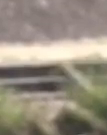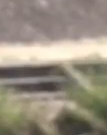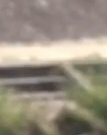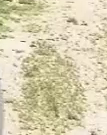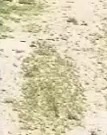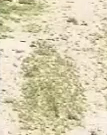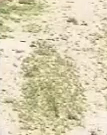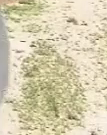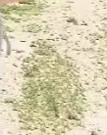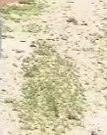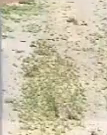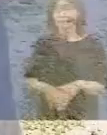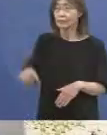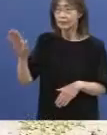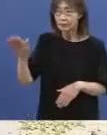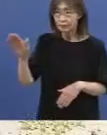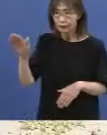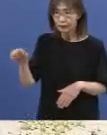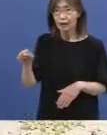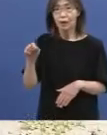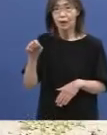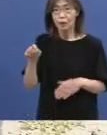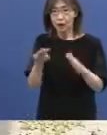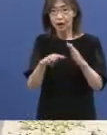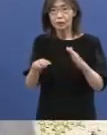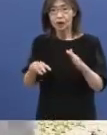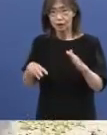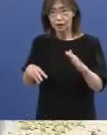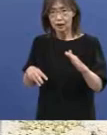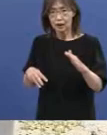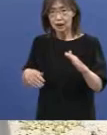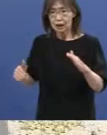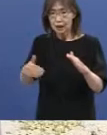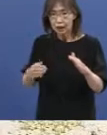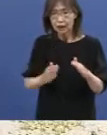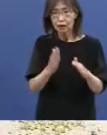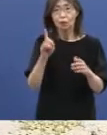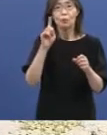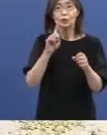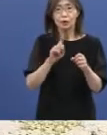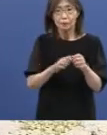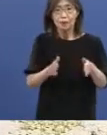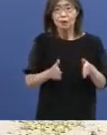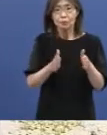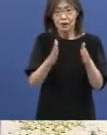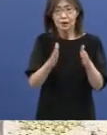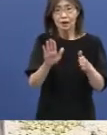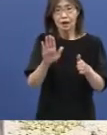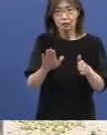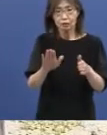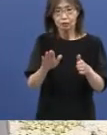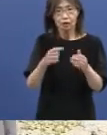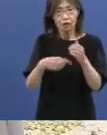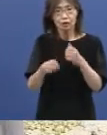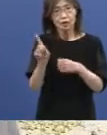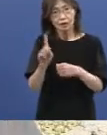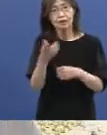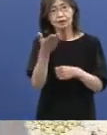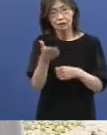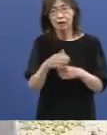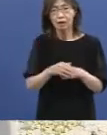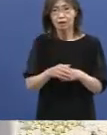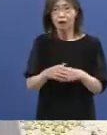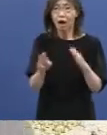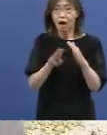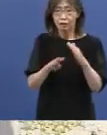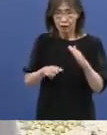。山本さん、この芥川に魚が遡上する魚道がどうしてあるんですか？ 芥